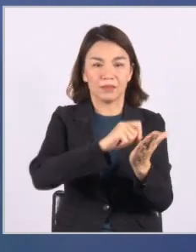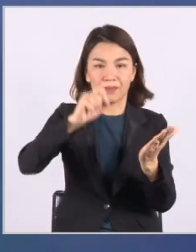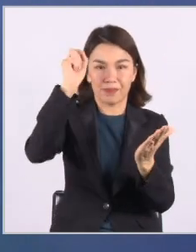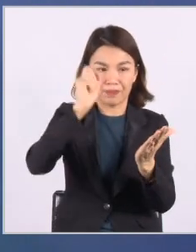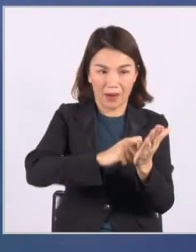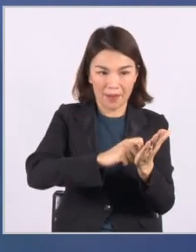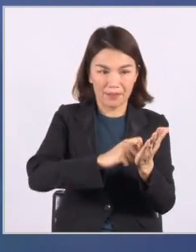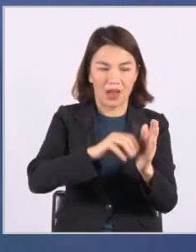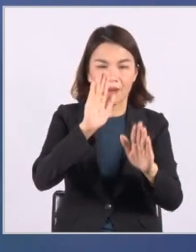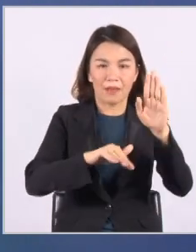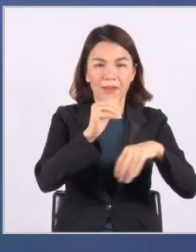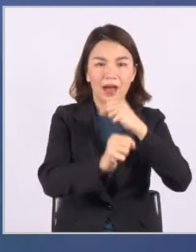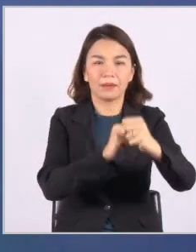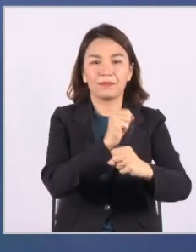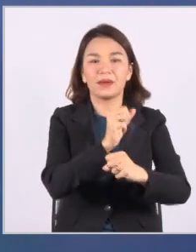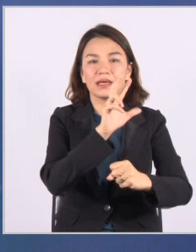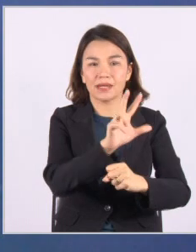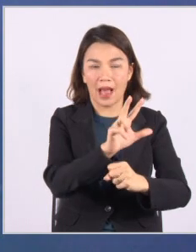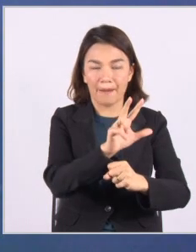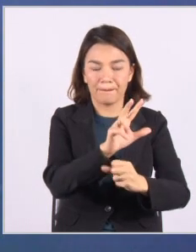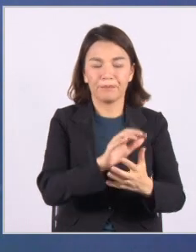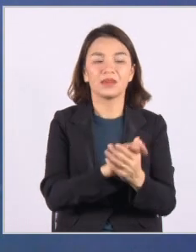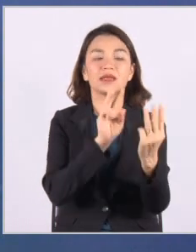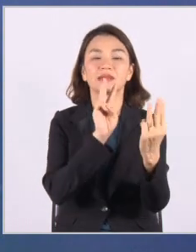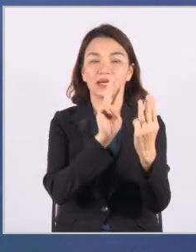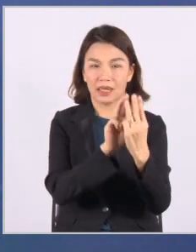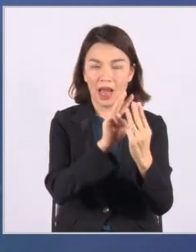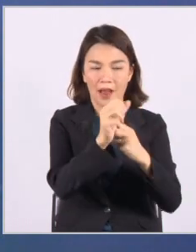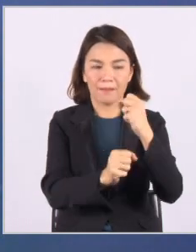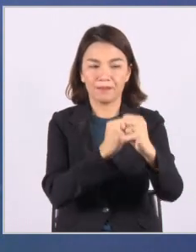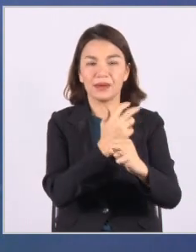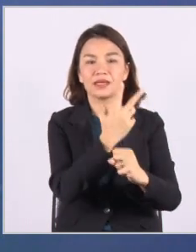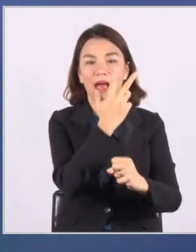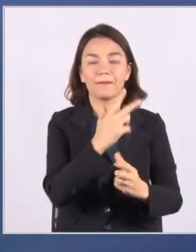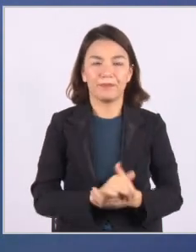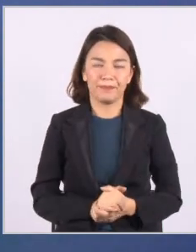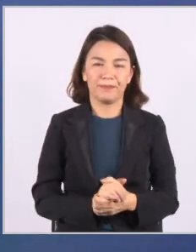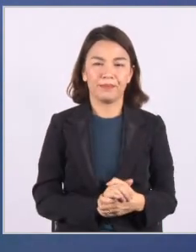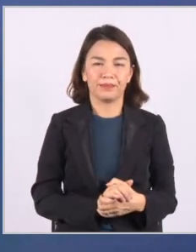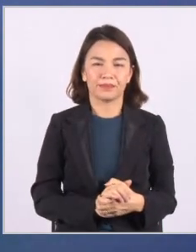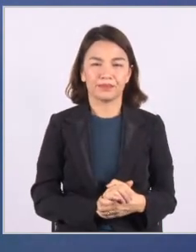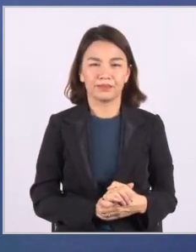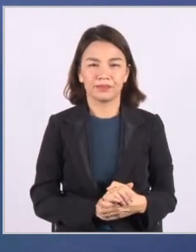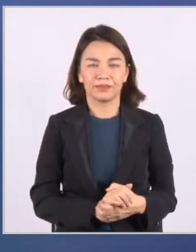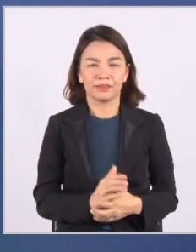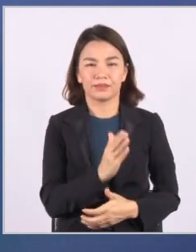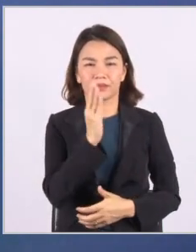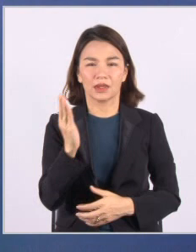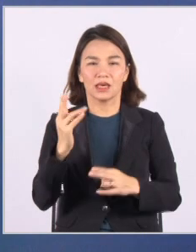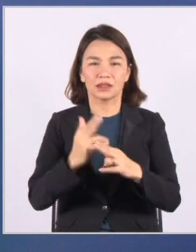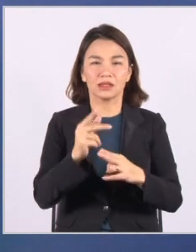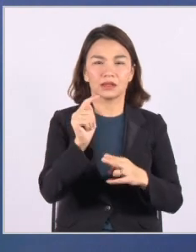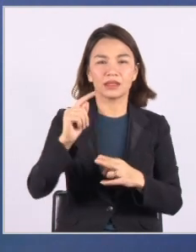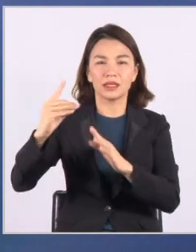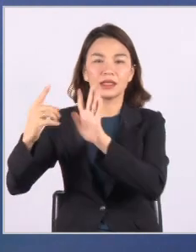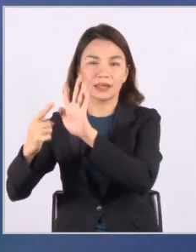เซ็นสัญญาไว้3ปีนะครับในเบื้องต้นที่เราจะไปเป็นซัพพอร์ตเรส ขณะที่คุณปรีดาตันเต็มทรัพย์รองประธานจัด